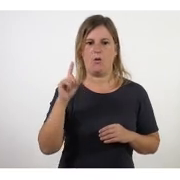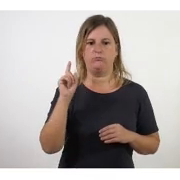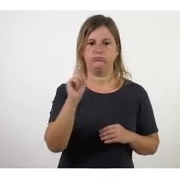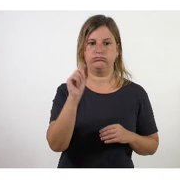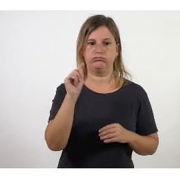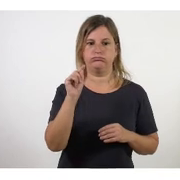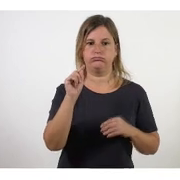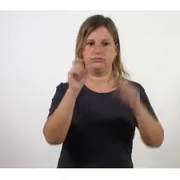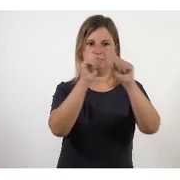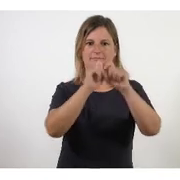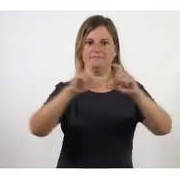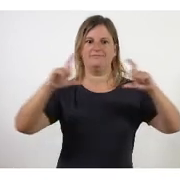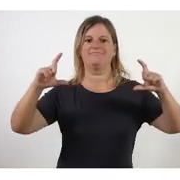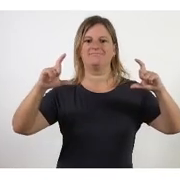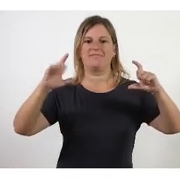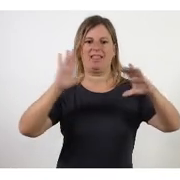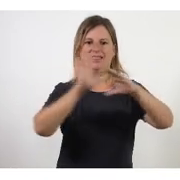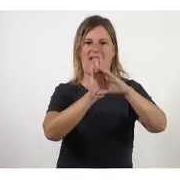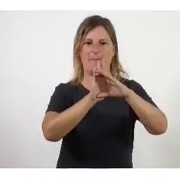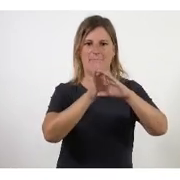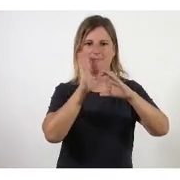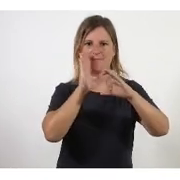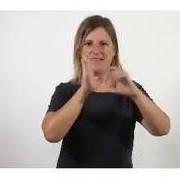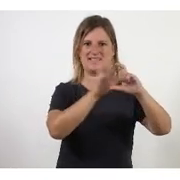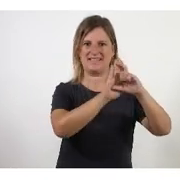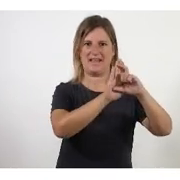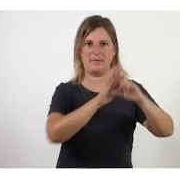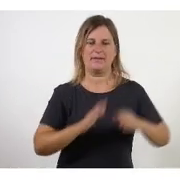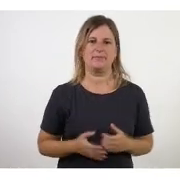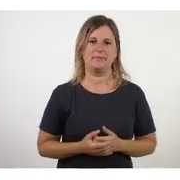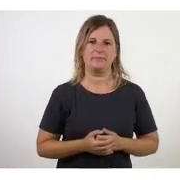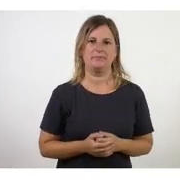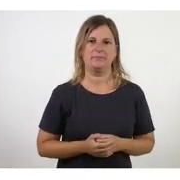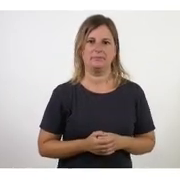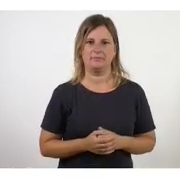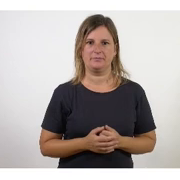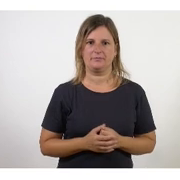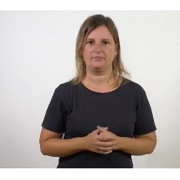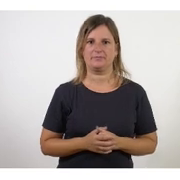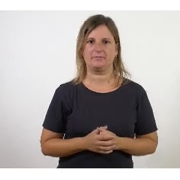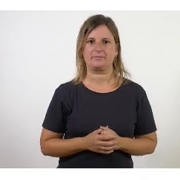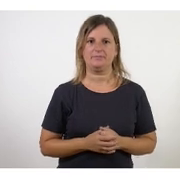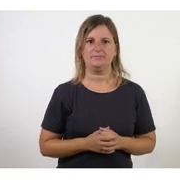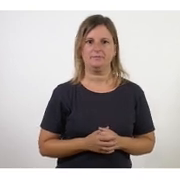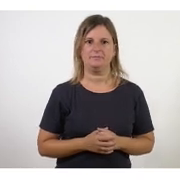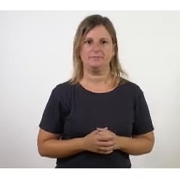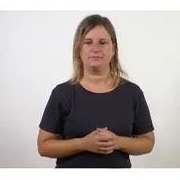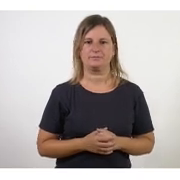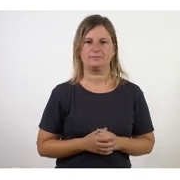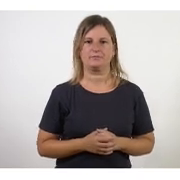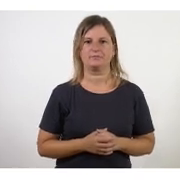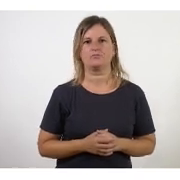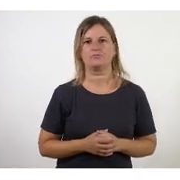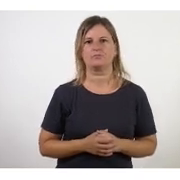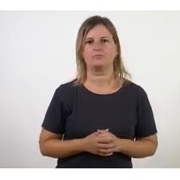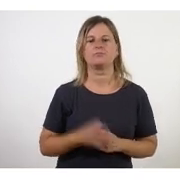la imatge que jo he col·locat aquí sobre tapa completament la imatge que hi ha sota. L'única cosa que em falta és que